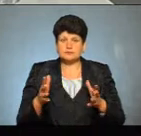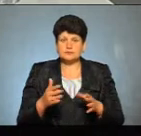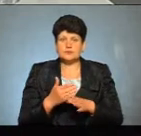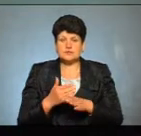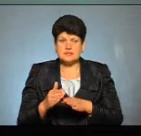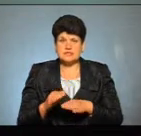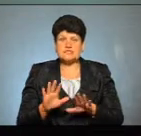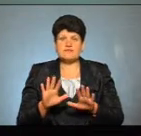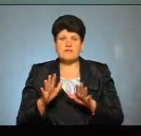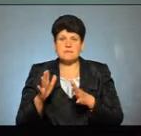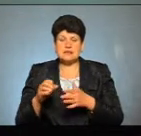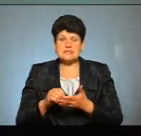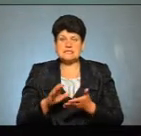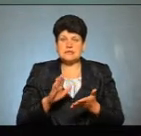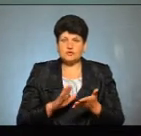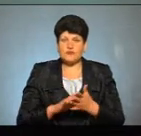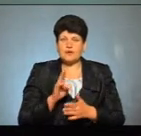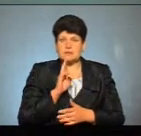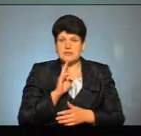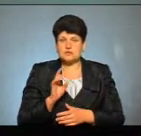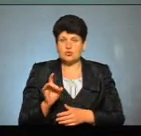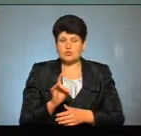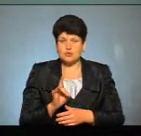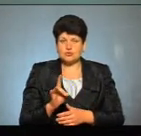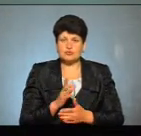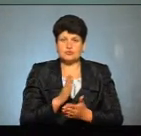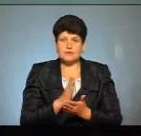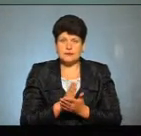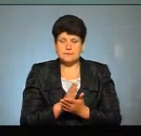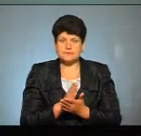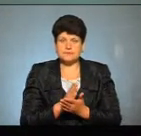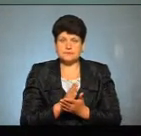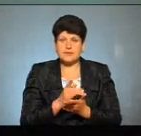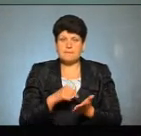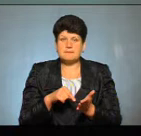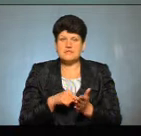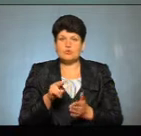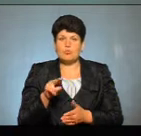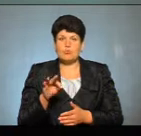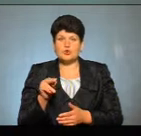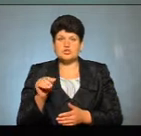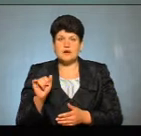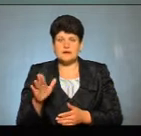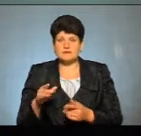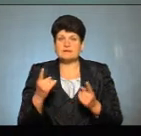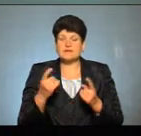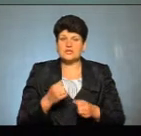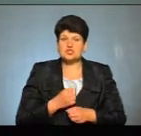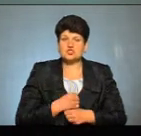із випадків, зареєстрованих в Кременецькому районі, приходиться на місто Почаїв, на превеликий жаль.